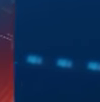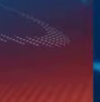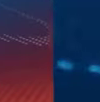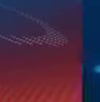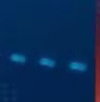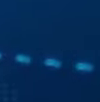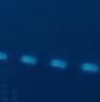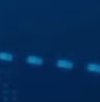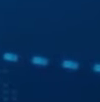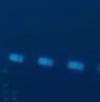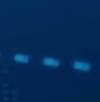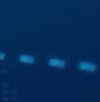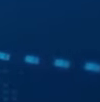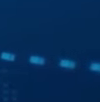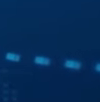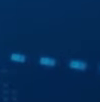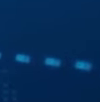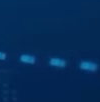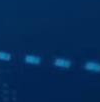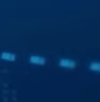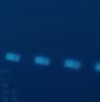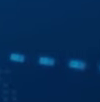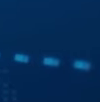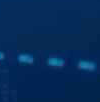тиын. Ресей рубли 5 теңге